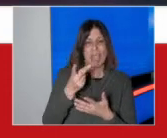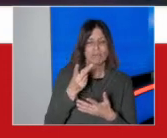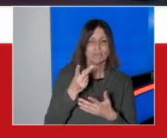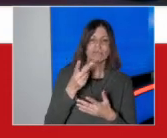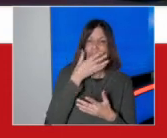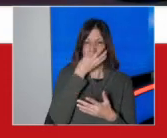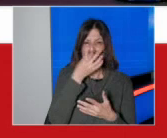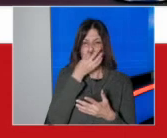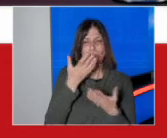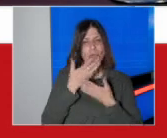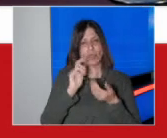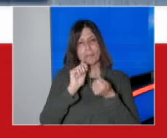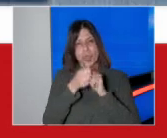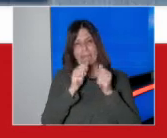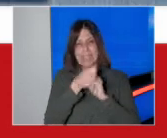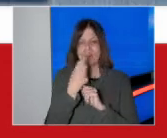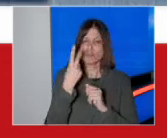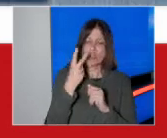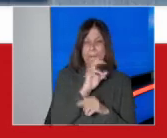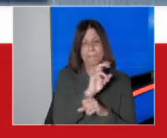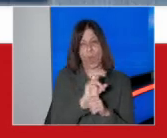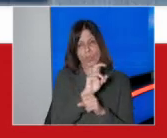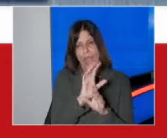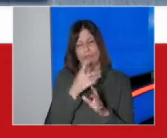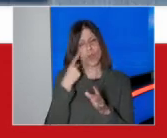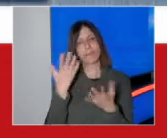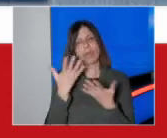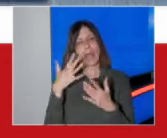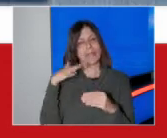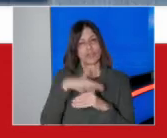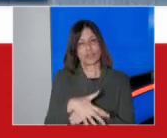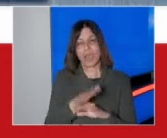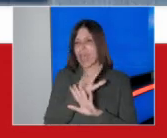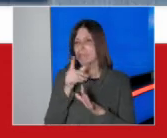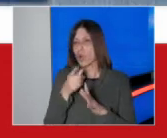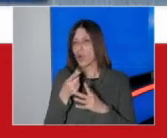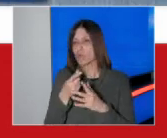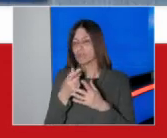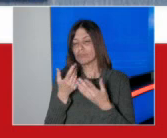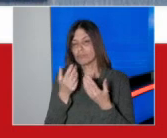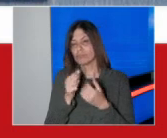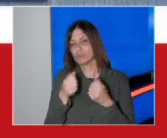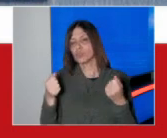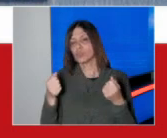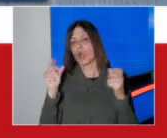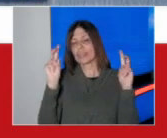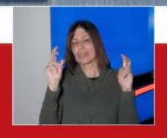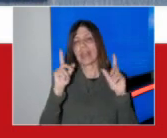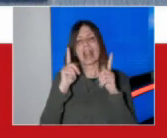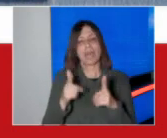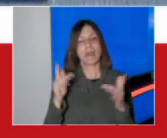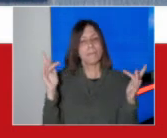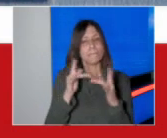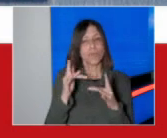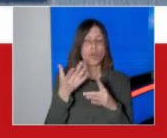איזושהי מוטציה, שתיים בעונה, ואנחנו רואים איך זה משפיע עלינו. אין לנו פה תורת לחימה לגבי הקורונה?